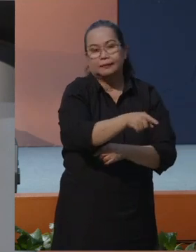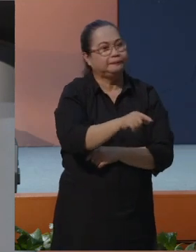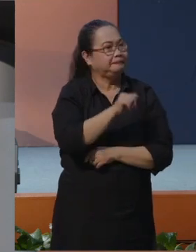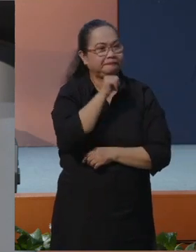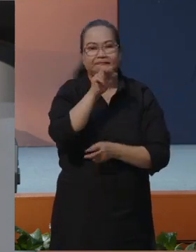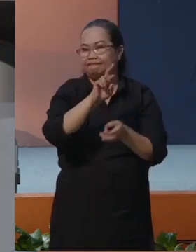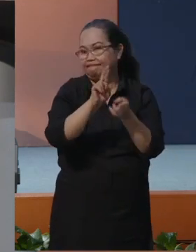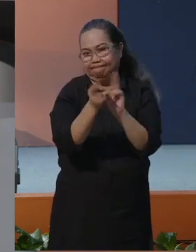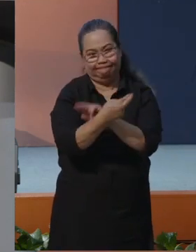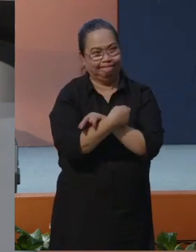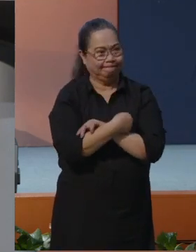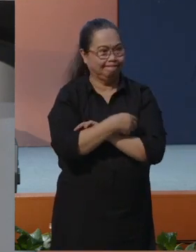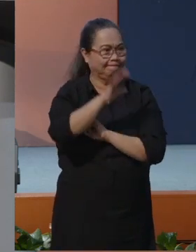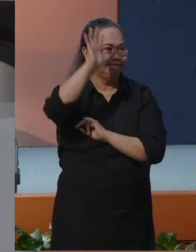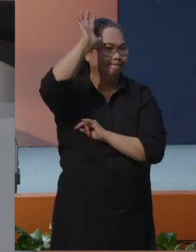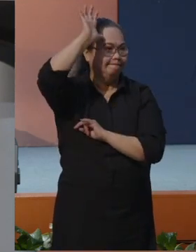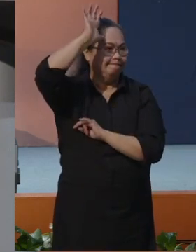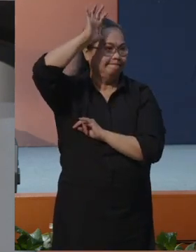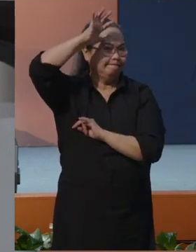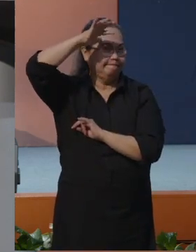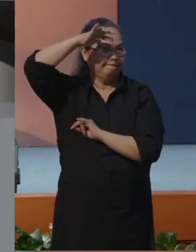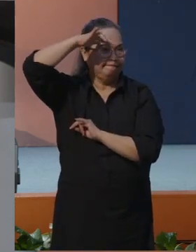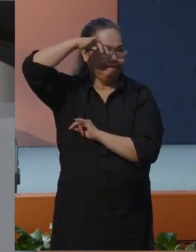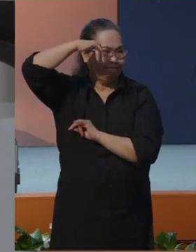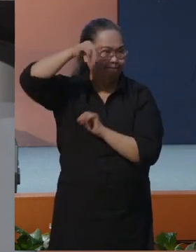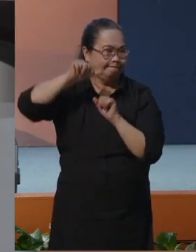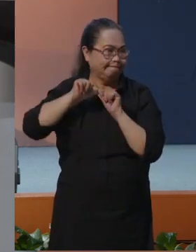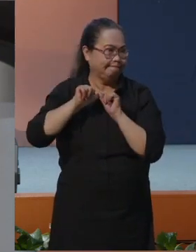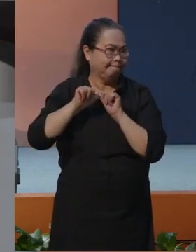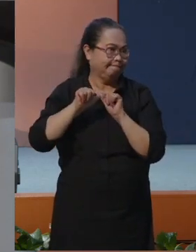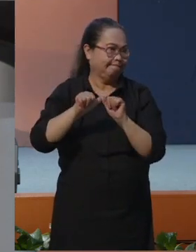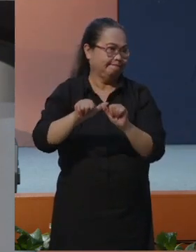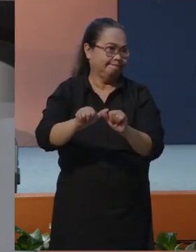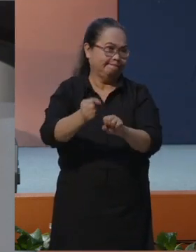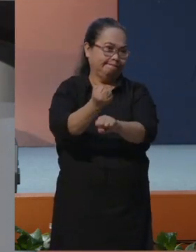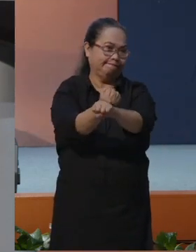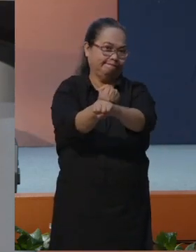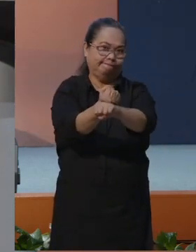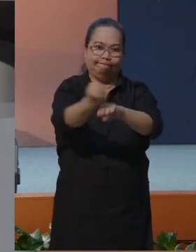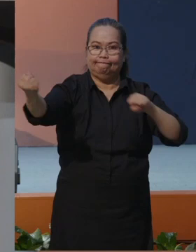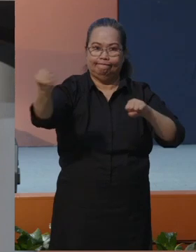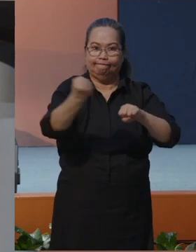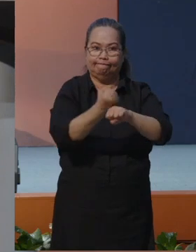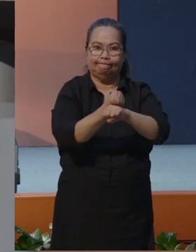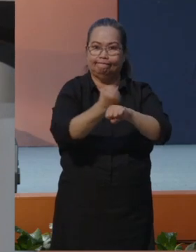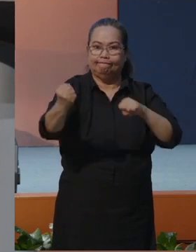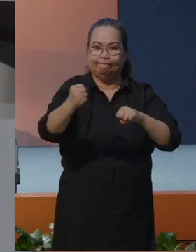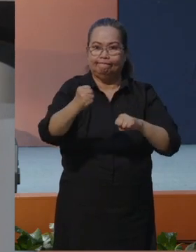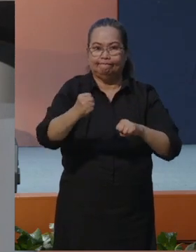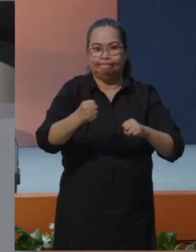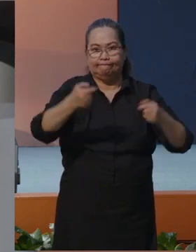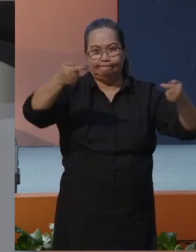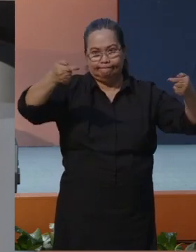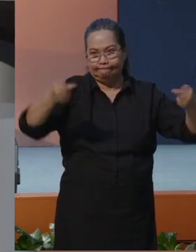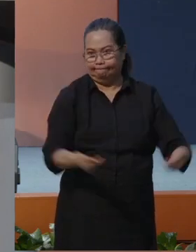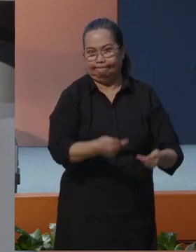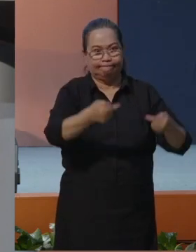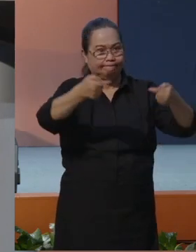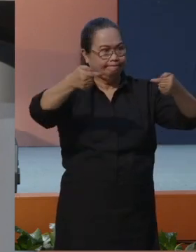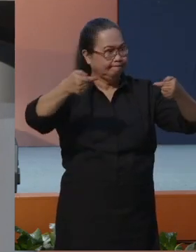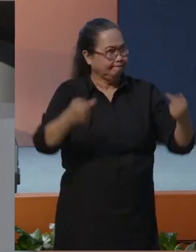creation, sa kanyang konsyensya, ngunit hindi sila tumalikod sa kanilang mga pagkakasala.